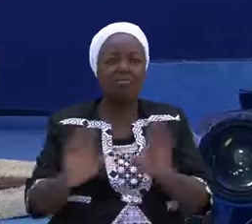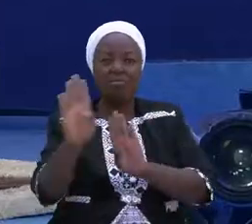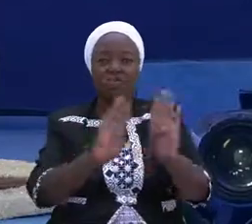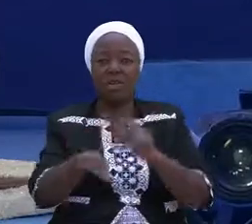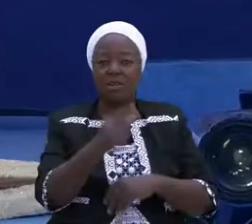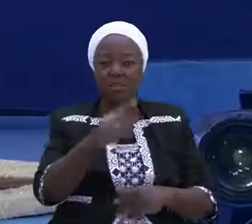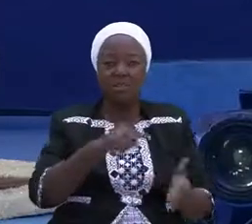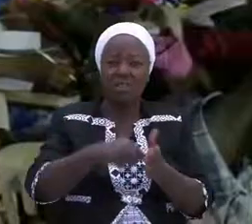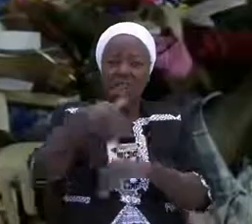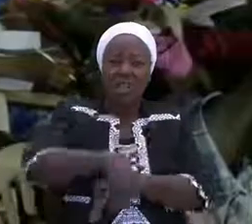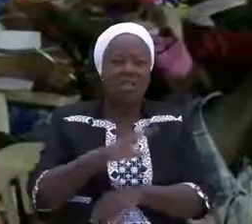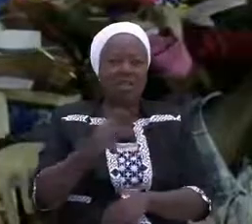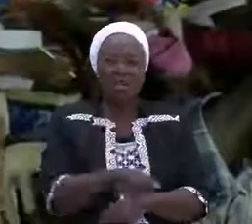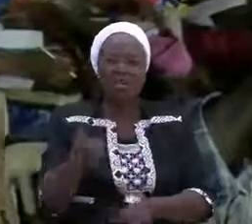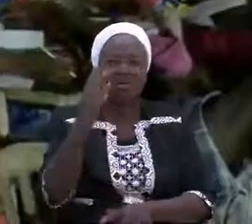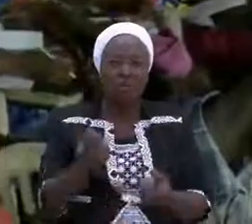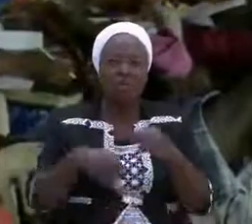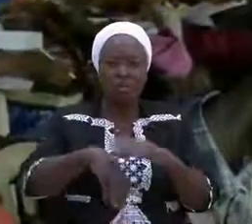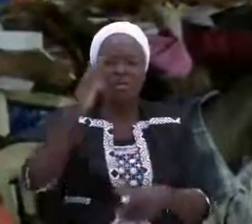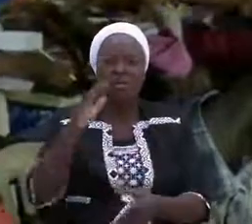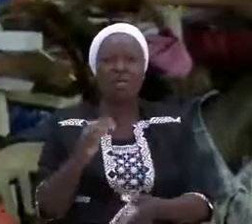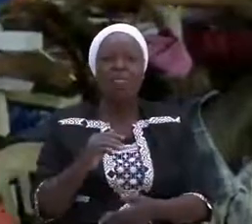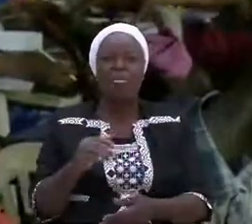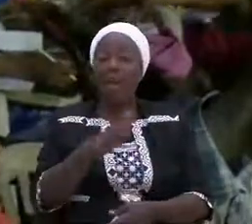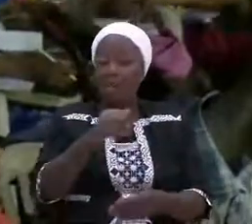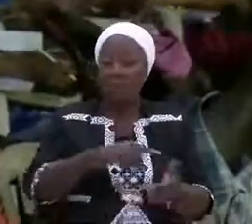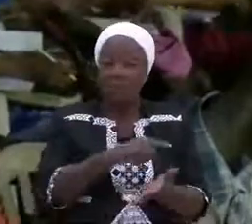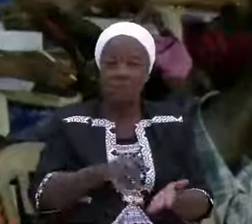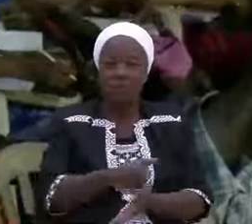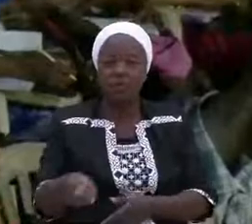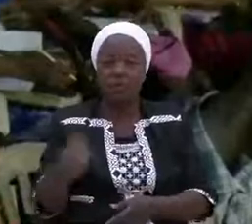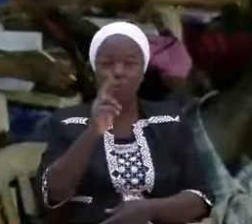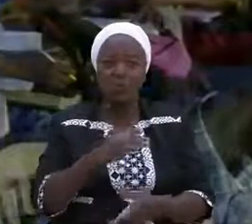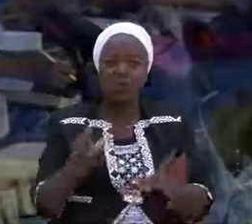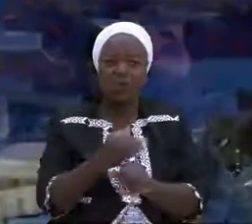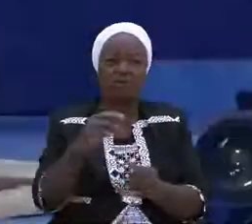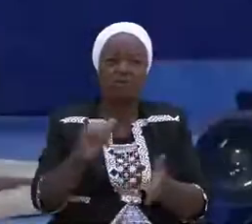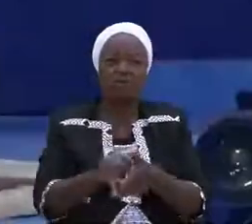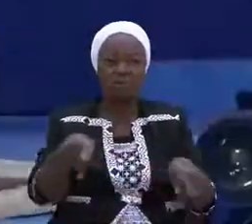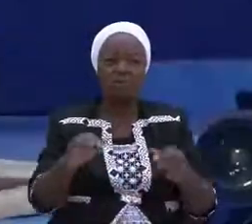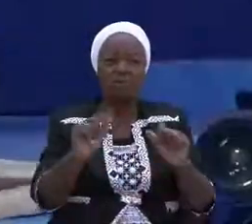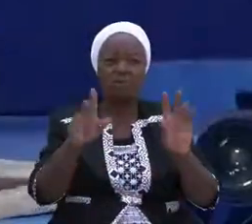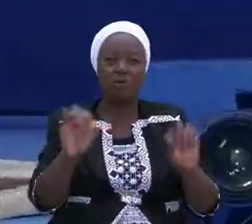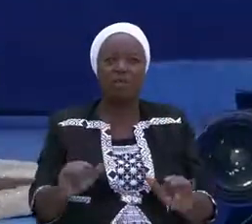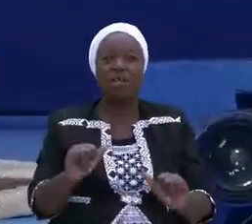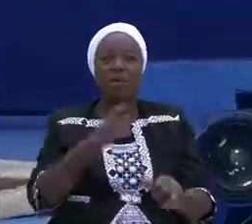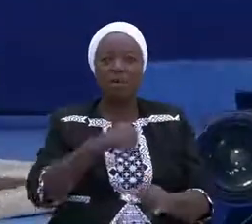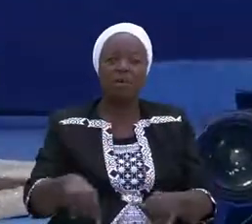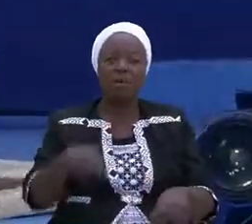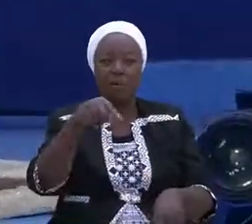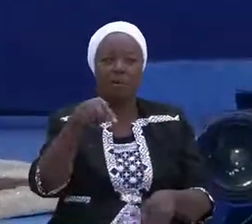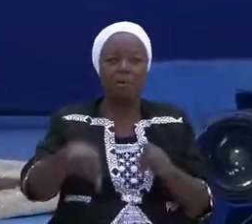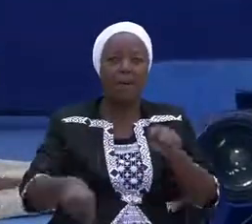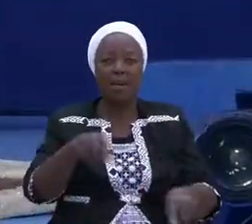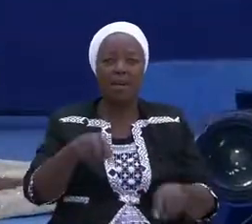soir, il va sortir. Et ceux qui et beaucoup de